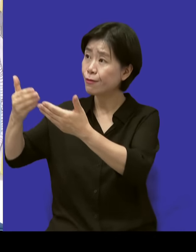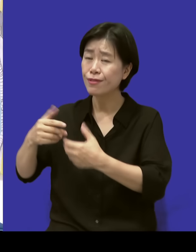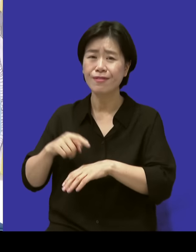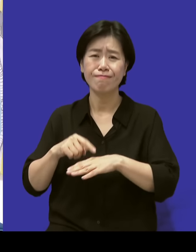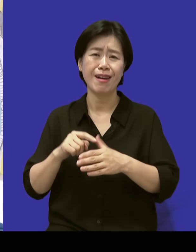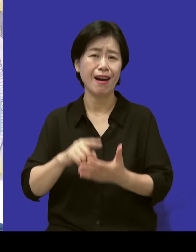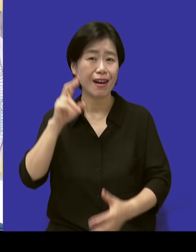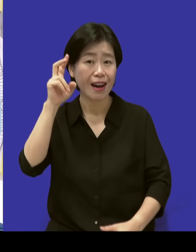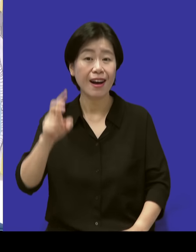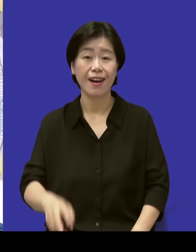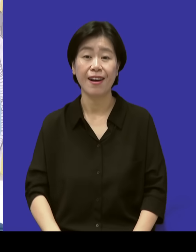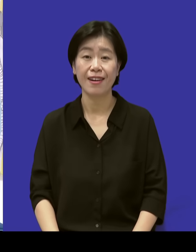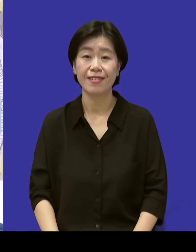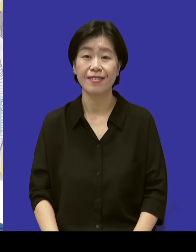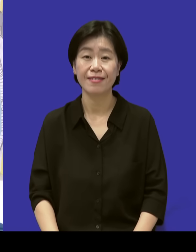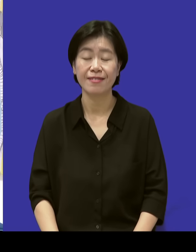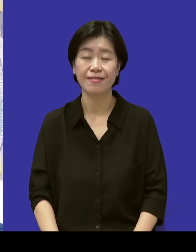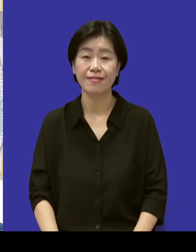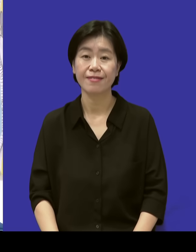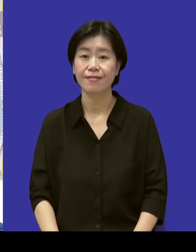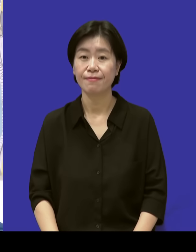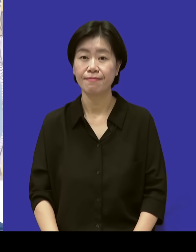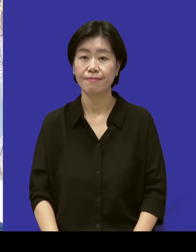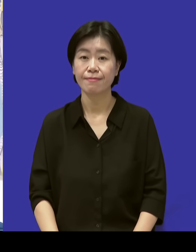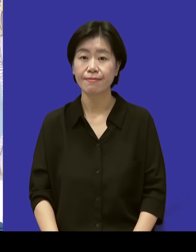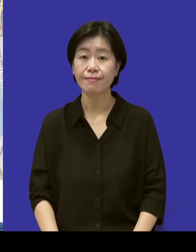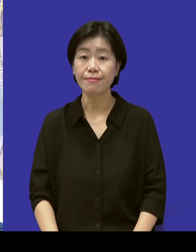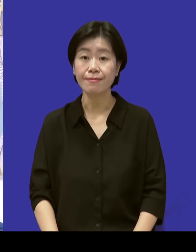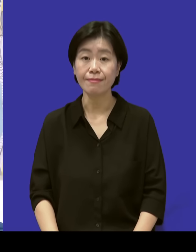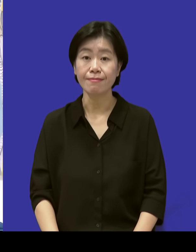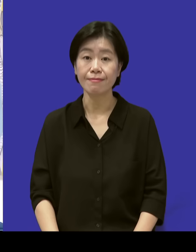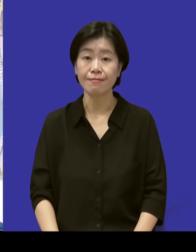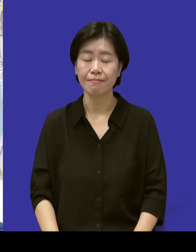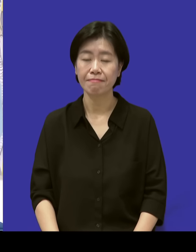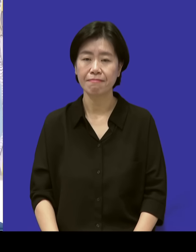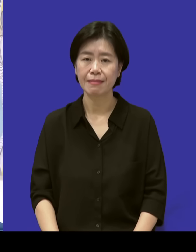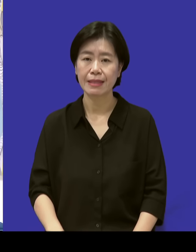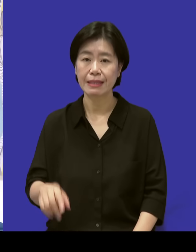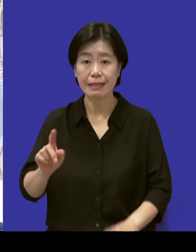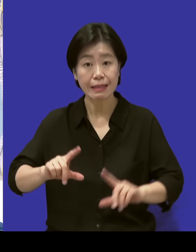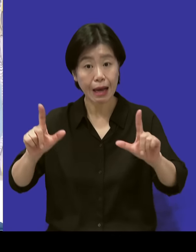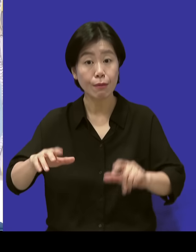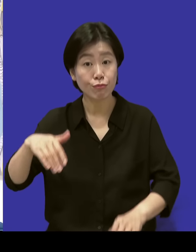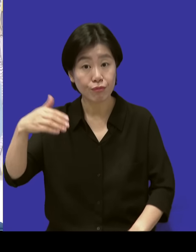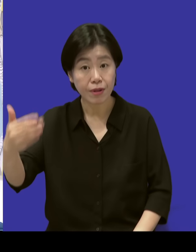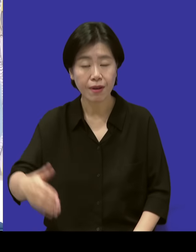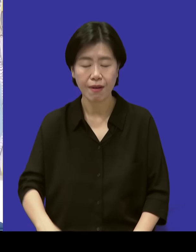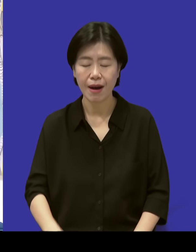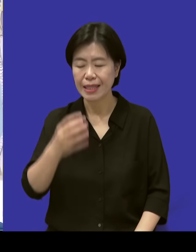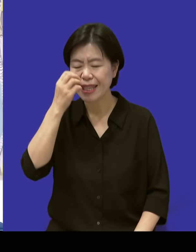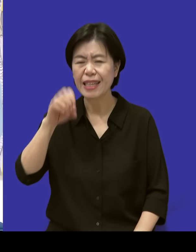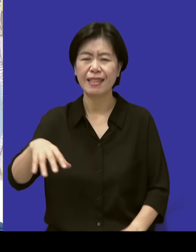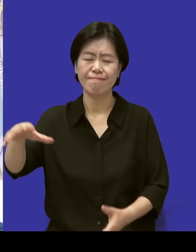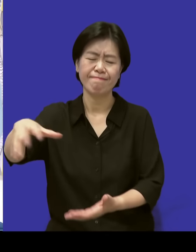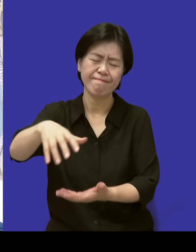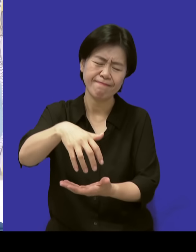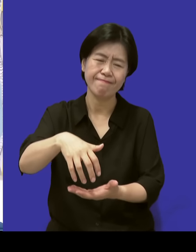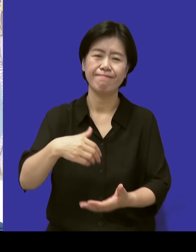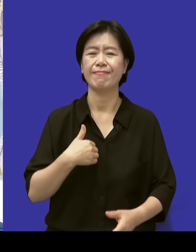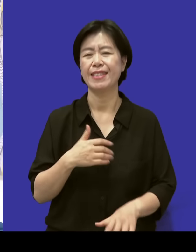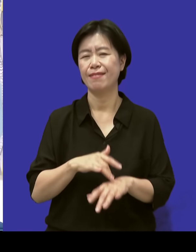마음이구나 해가지고 그렇게 쓰레기를 주워서 집에 가고 예. 다음날 이제 학교를 다시